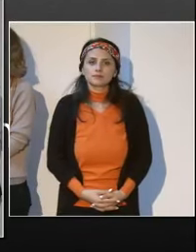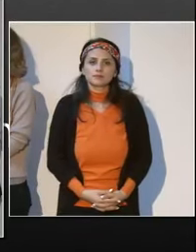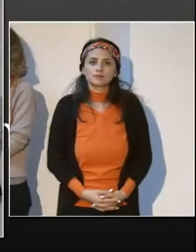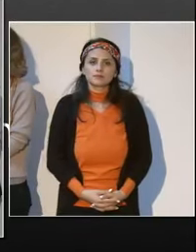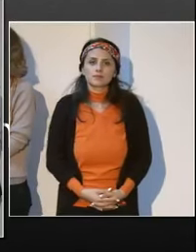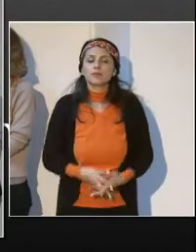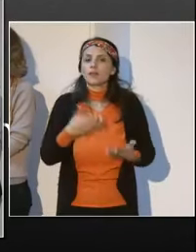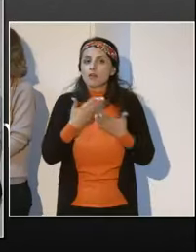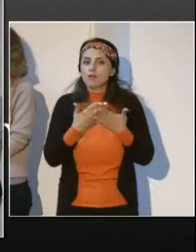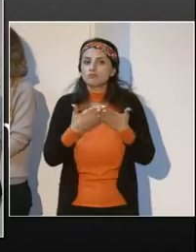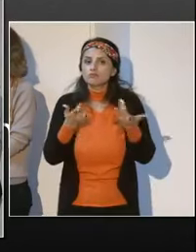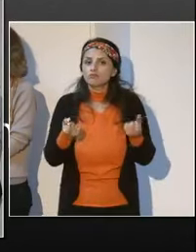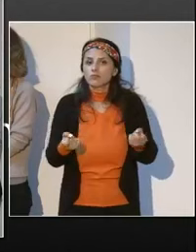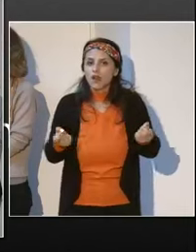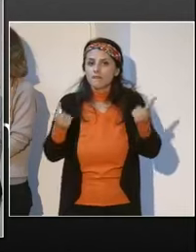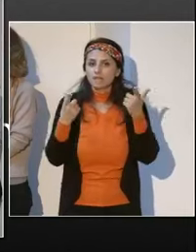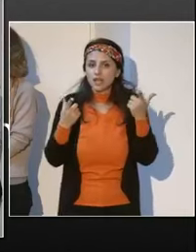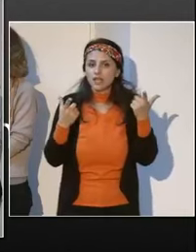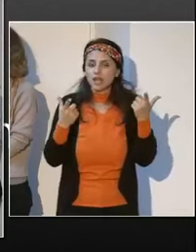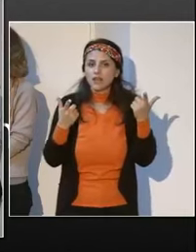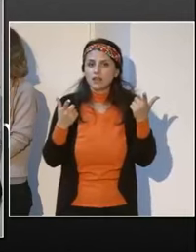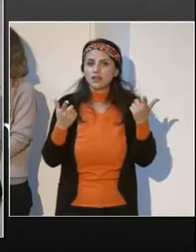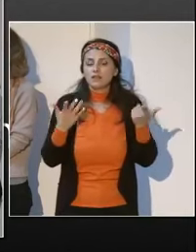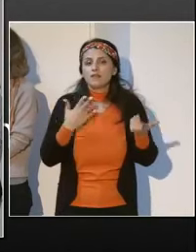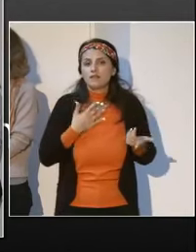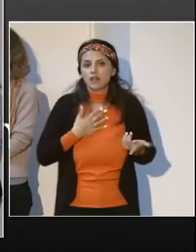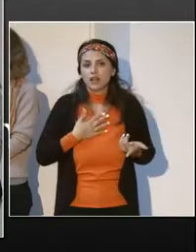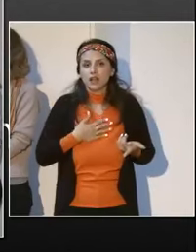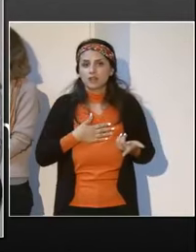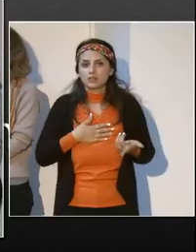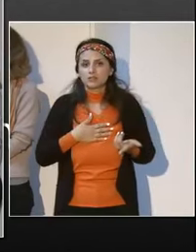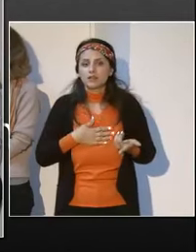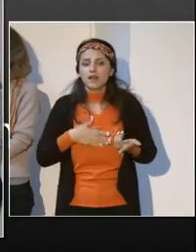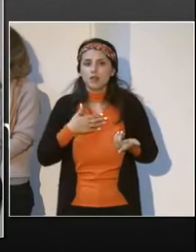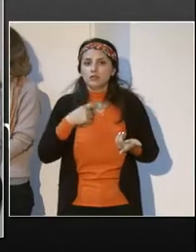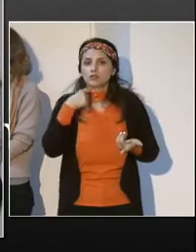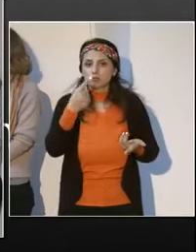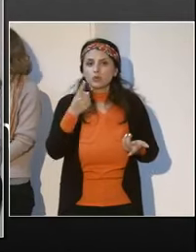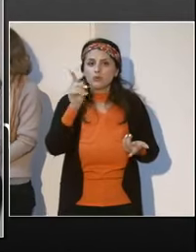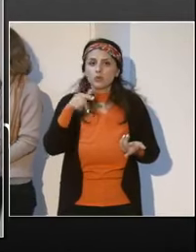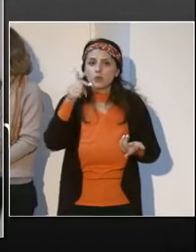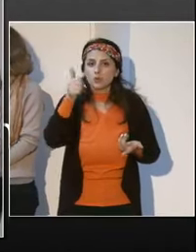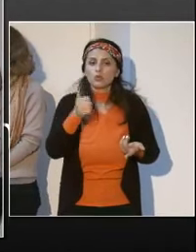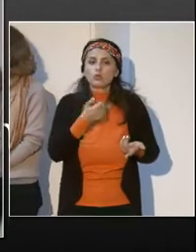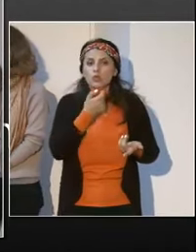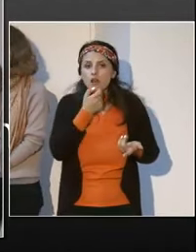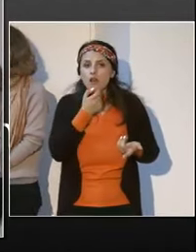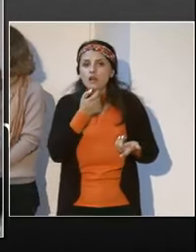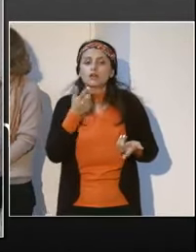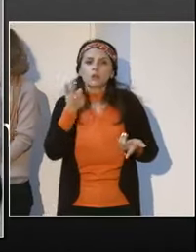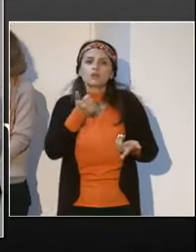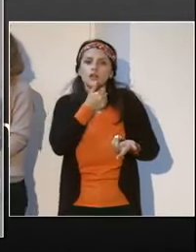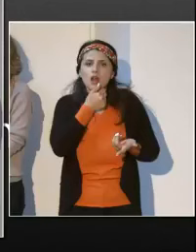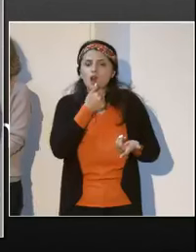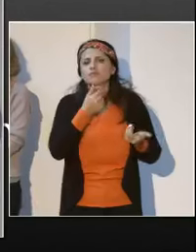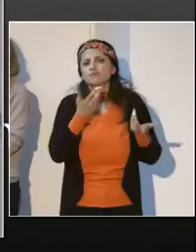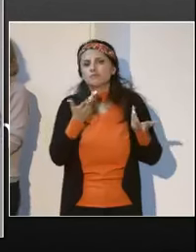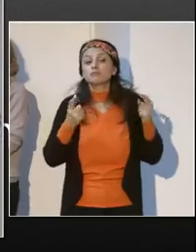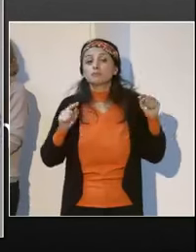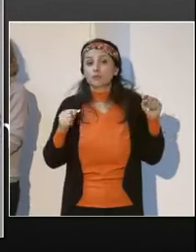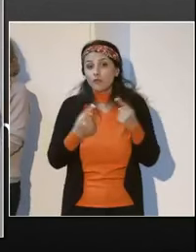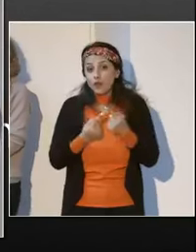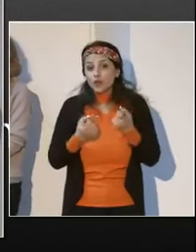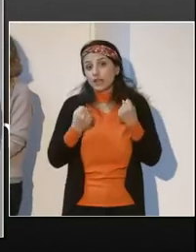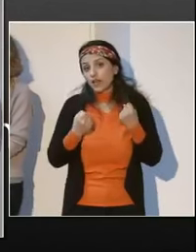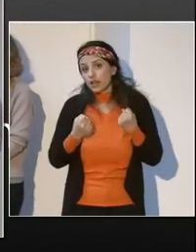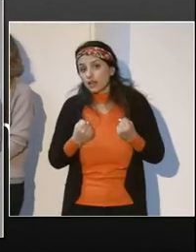în final aș vrea să să vă spun că a fost un an un an provocator un